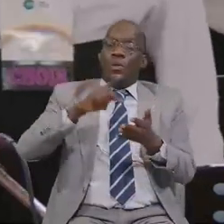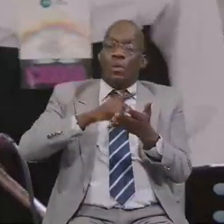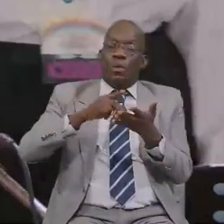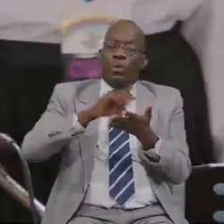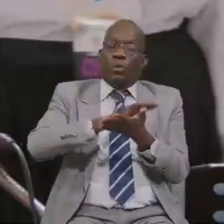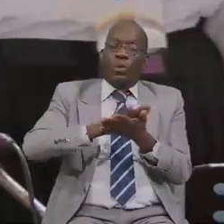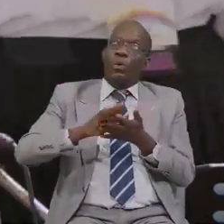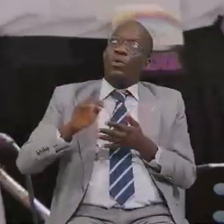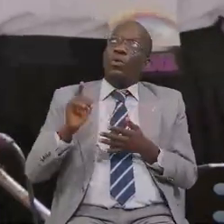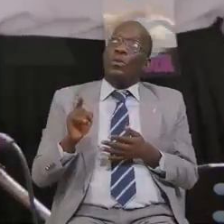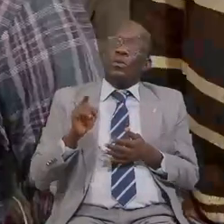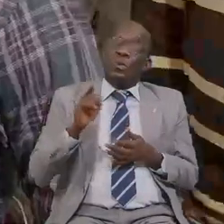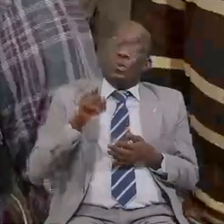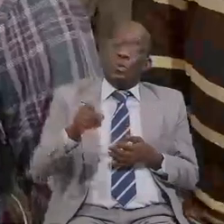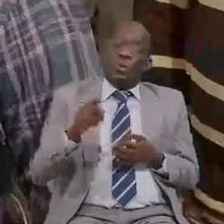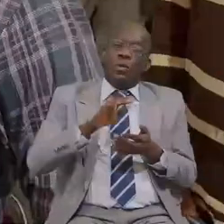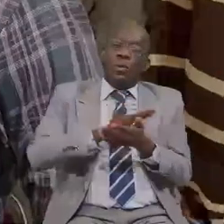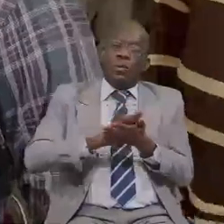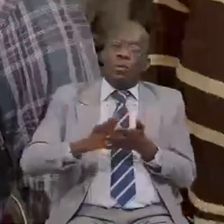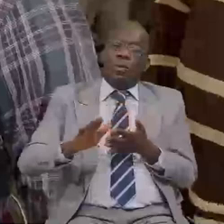Purge votre langue.